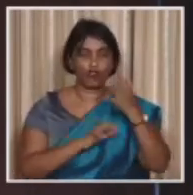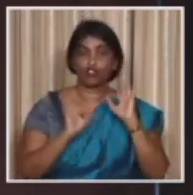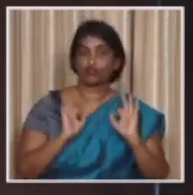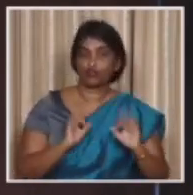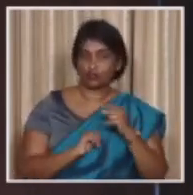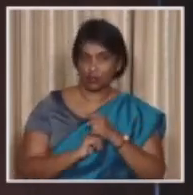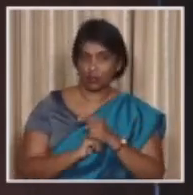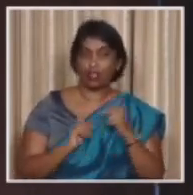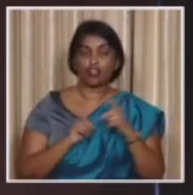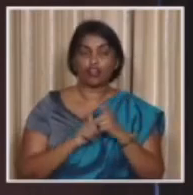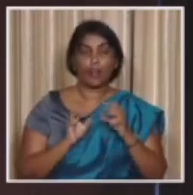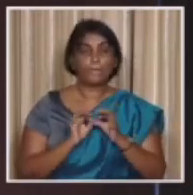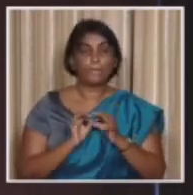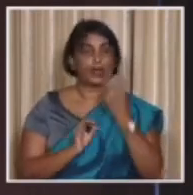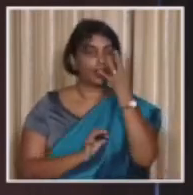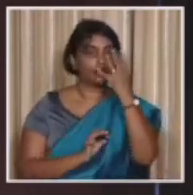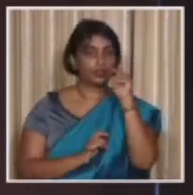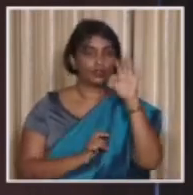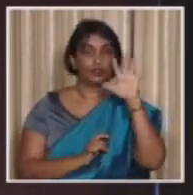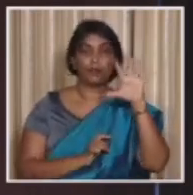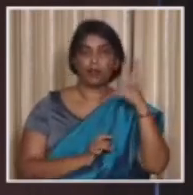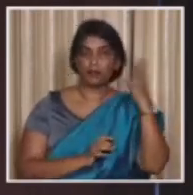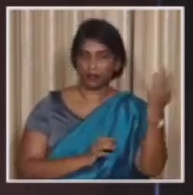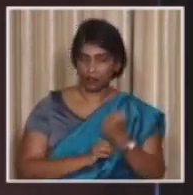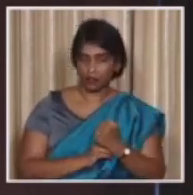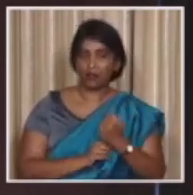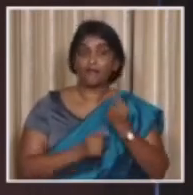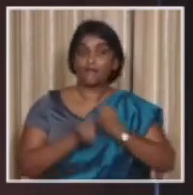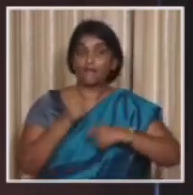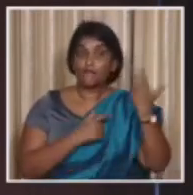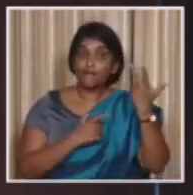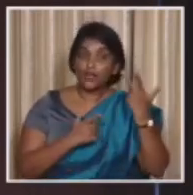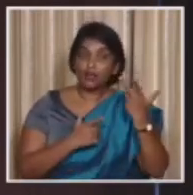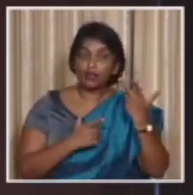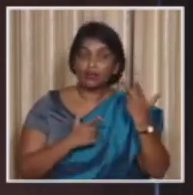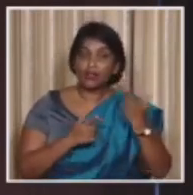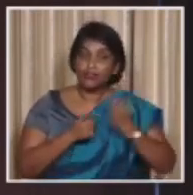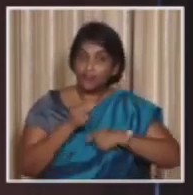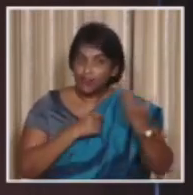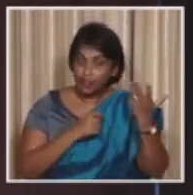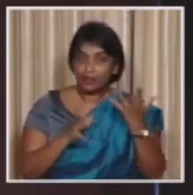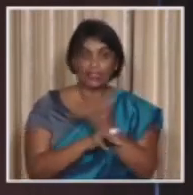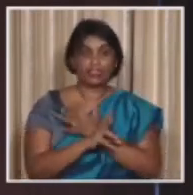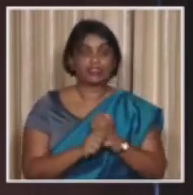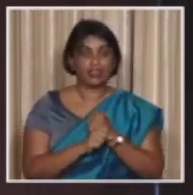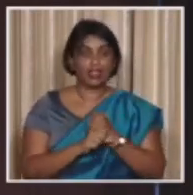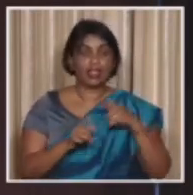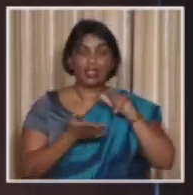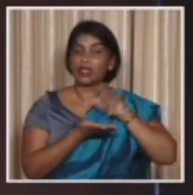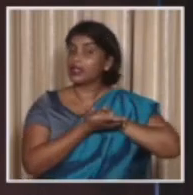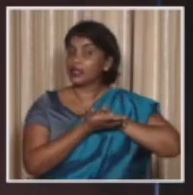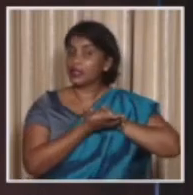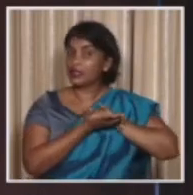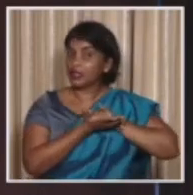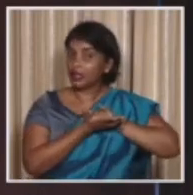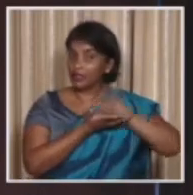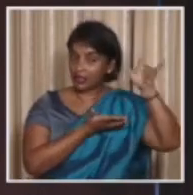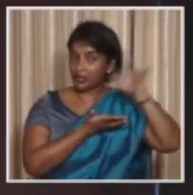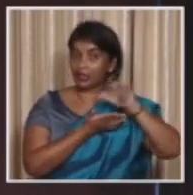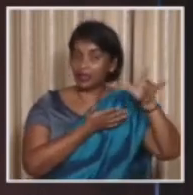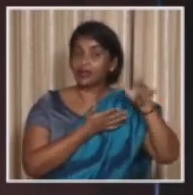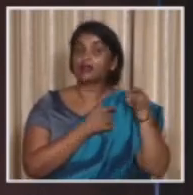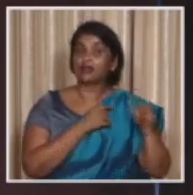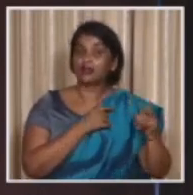තියෙනවා ඩොලර් බිලියන 4.5ක් ගන්න. එතකොට වික්කම සිංහ. හරිද? එයාපෝට් එක මේ එයාපෝට් එක ග්‍රවුන්ඩ් හැන්ඩ්ලින්